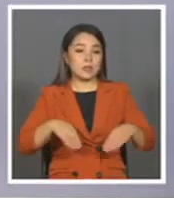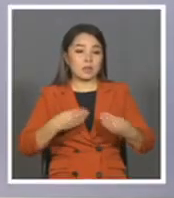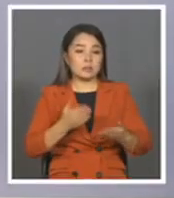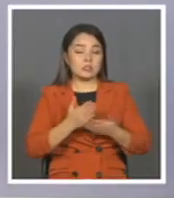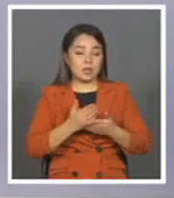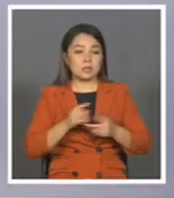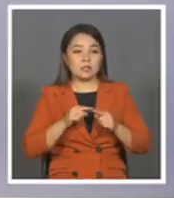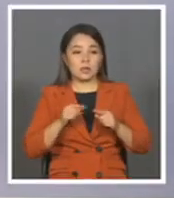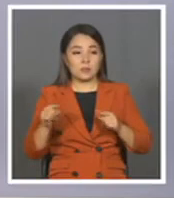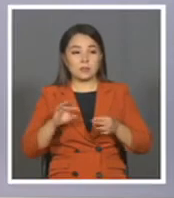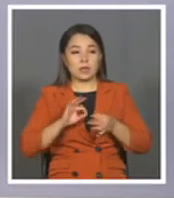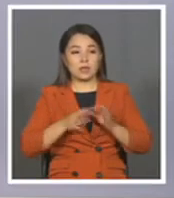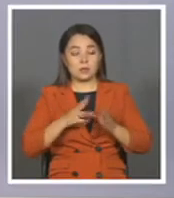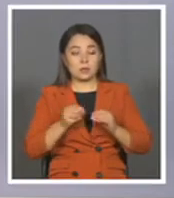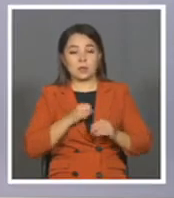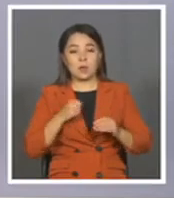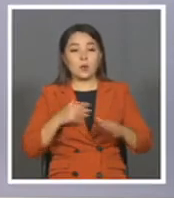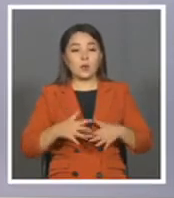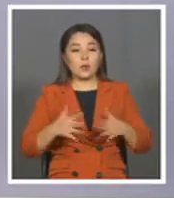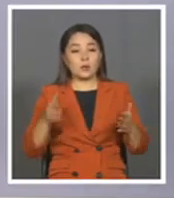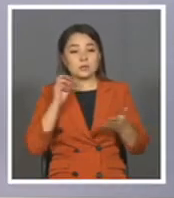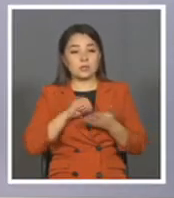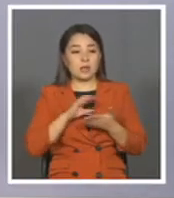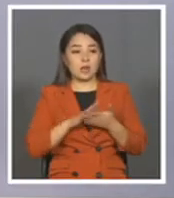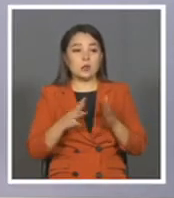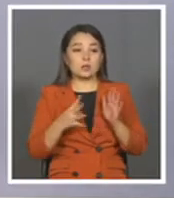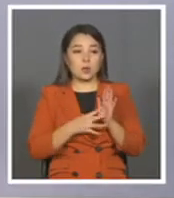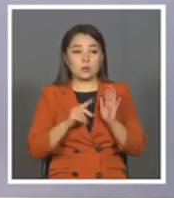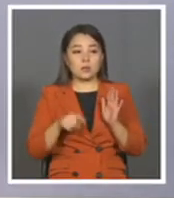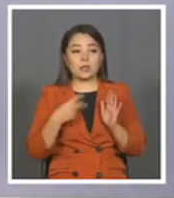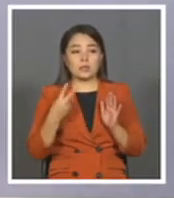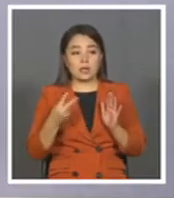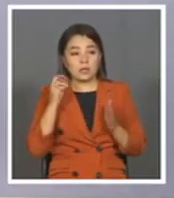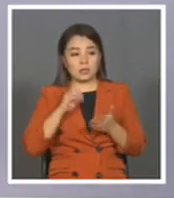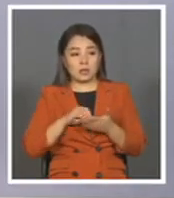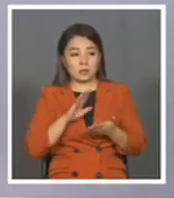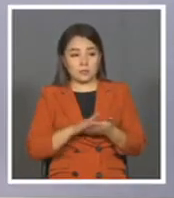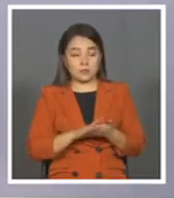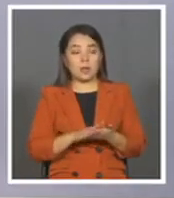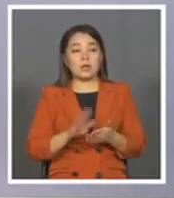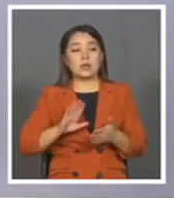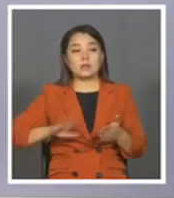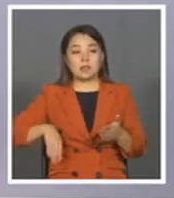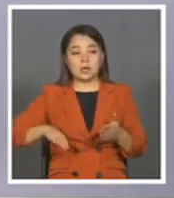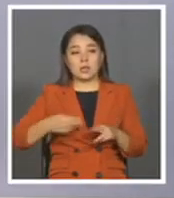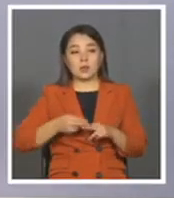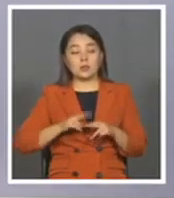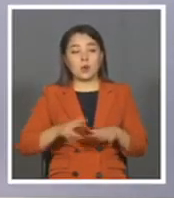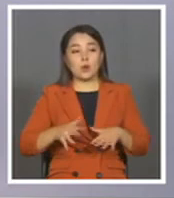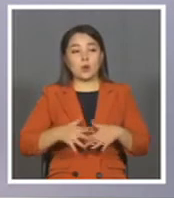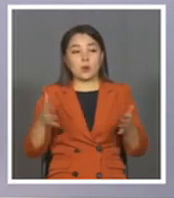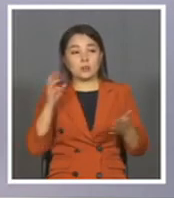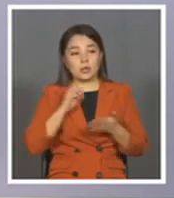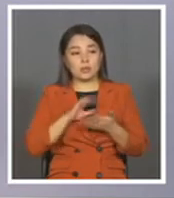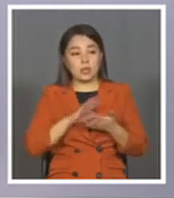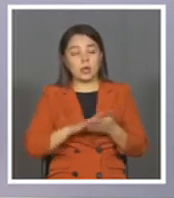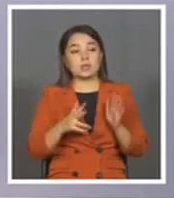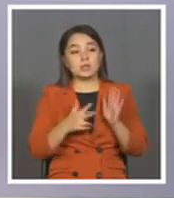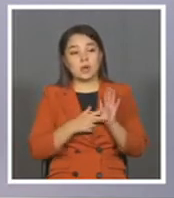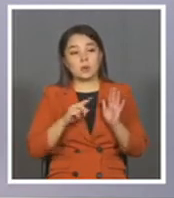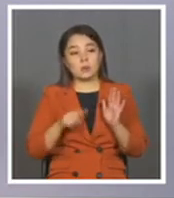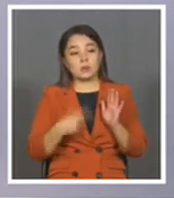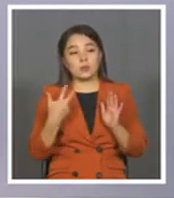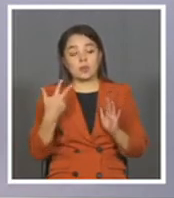ішіндегі ең үлкен оң сан ол 9,2. Одан кейінгі үлкен сан